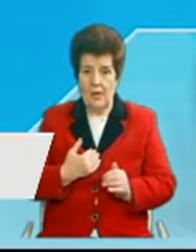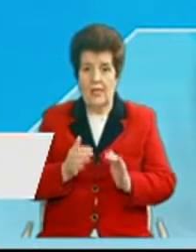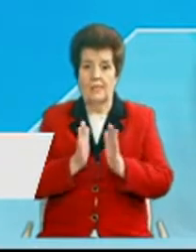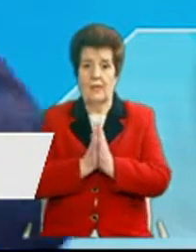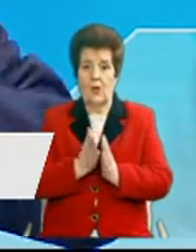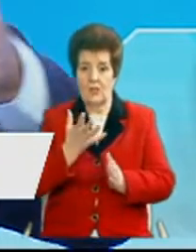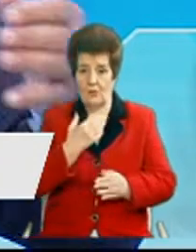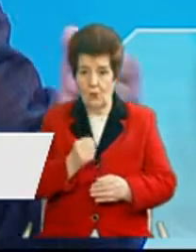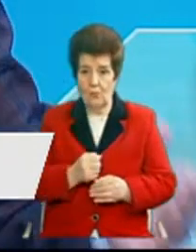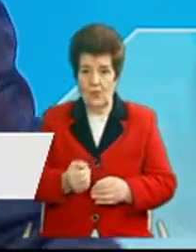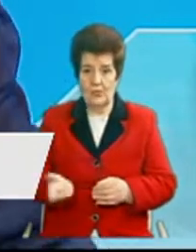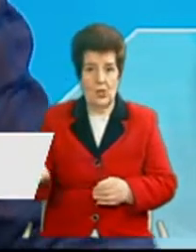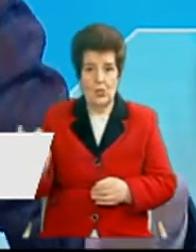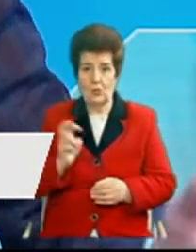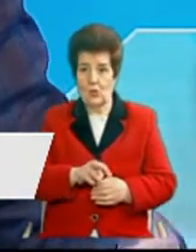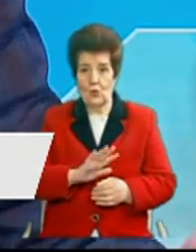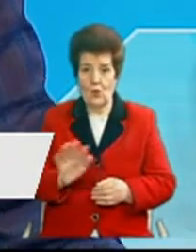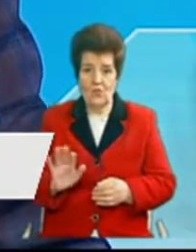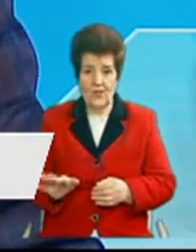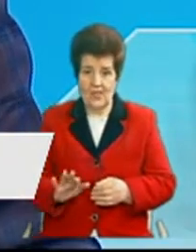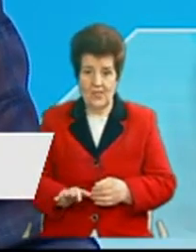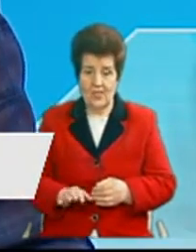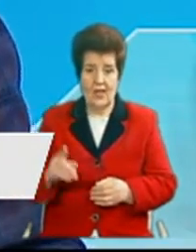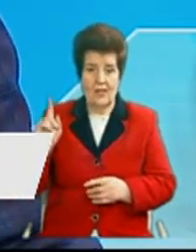roage frumos să nu vină în